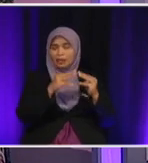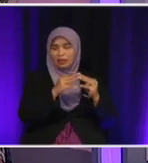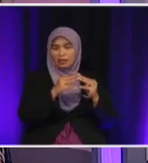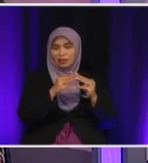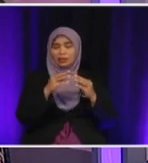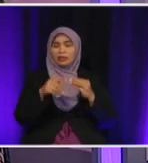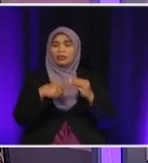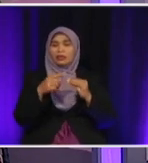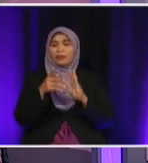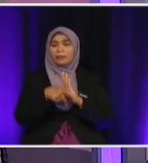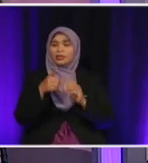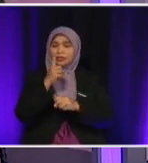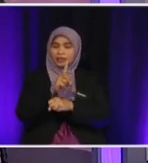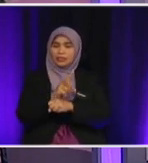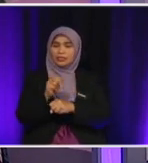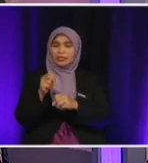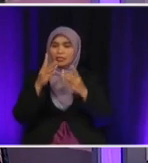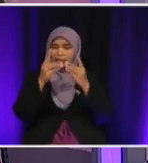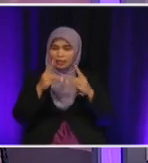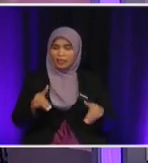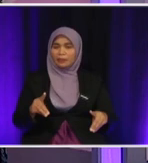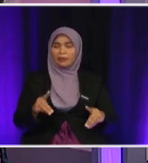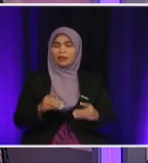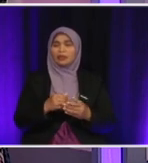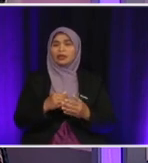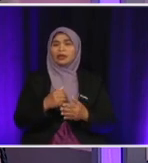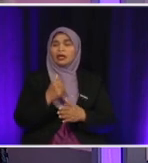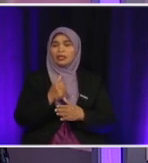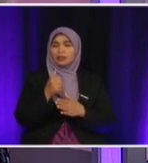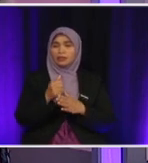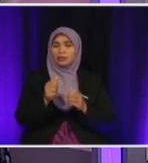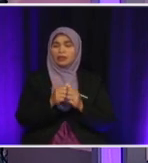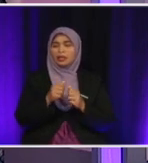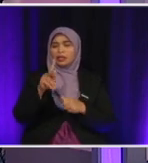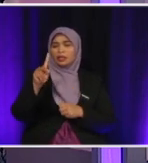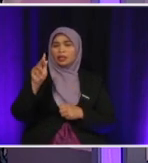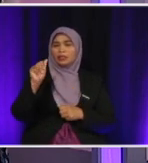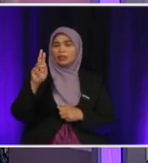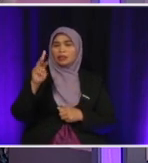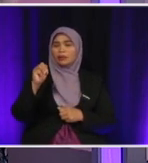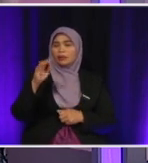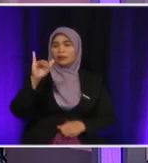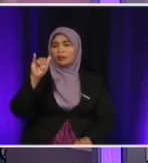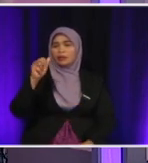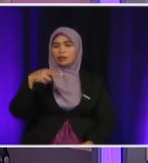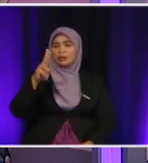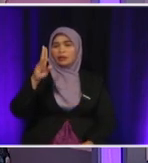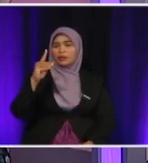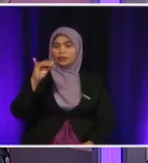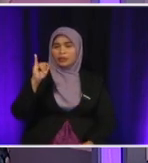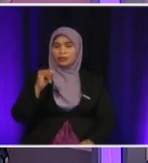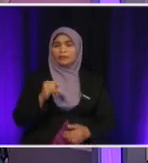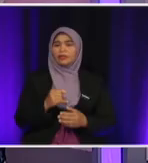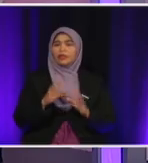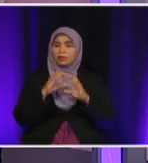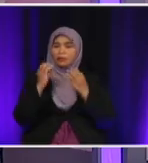perjanjian damai ataupun perjanjian dengan kaum Yahudi dan juga penduduk-penduduk Madinah Mari kita baca kelompok